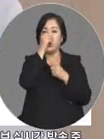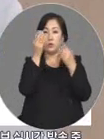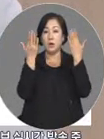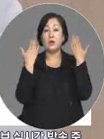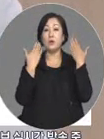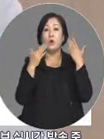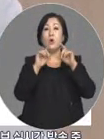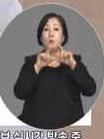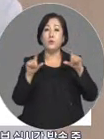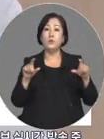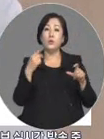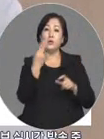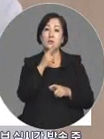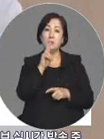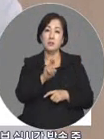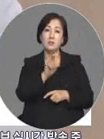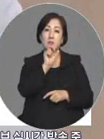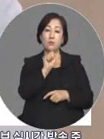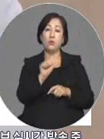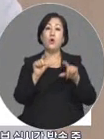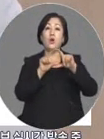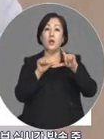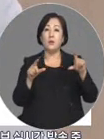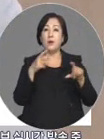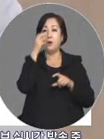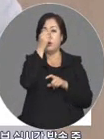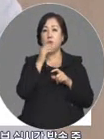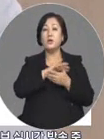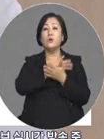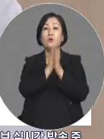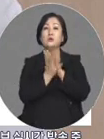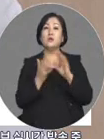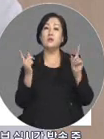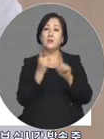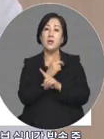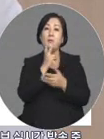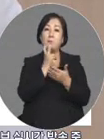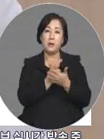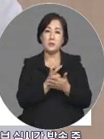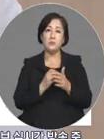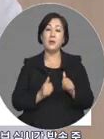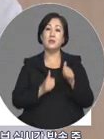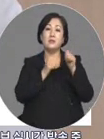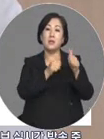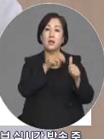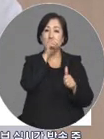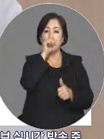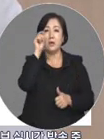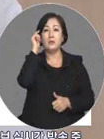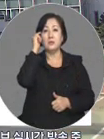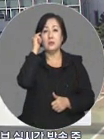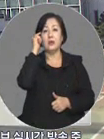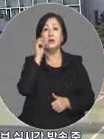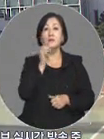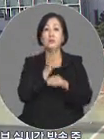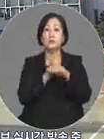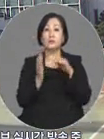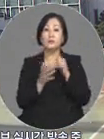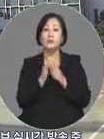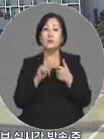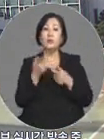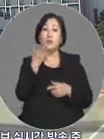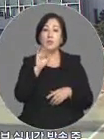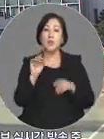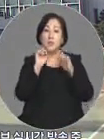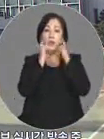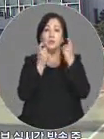기존에 2025년 그 일반고로 전환하겠다는 방침을 지키는 게 좋지 않겠나, 저는 그렇게 생각하고 있고. 다만